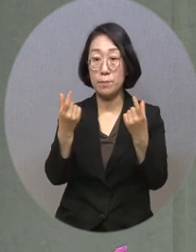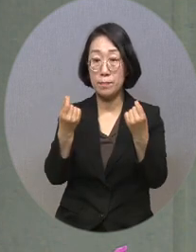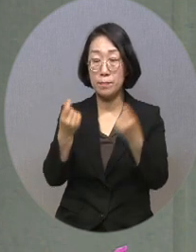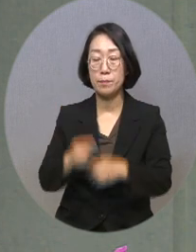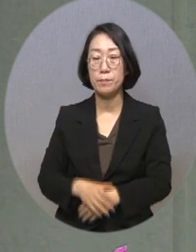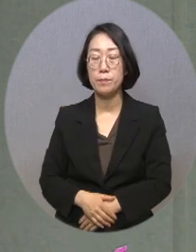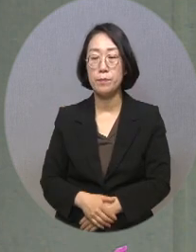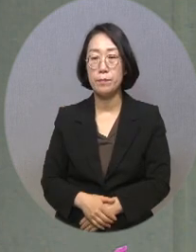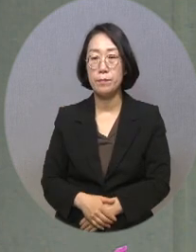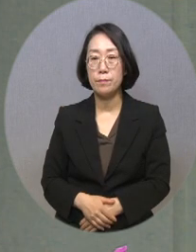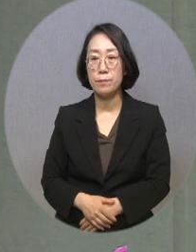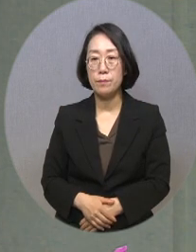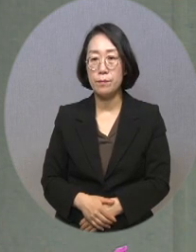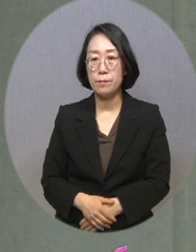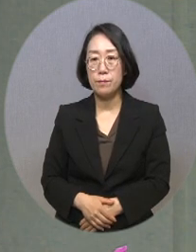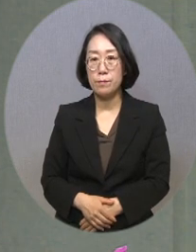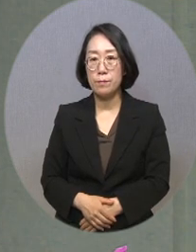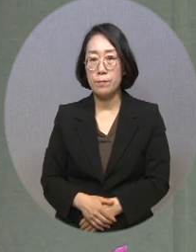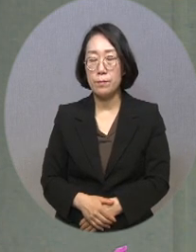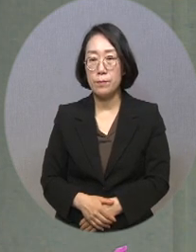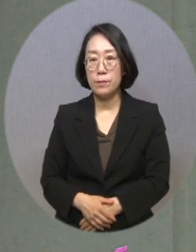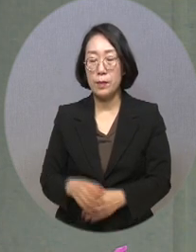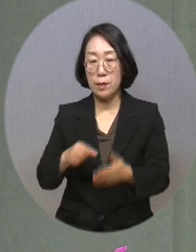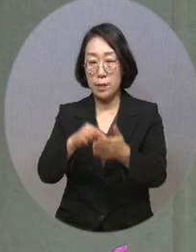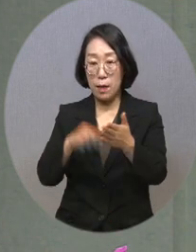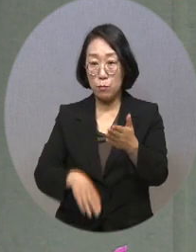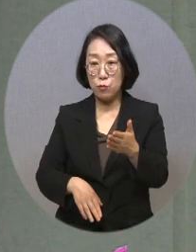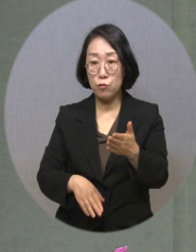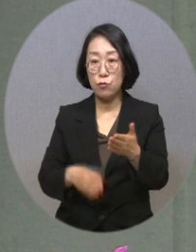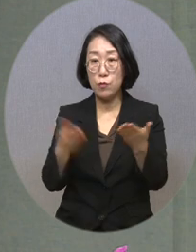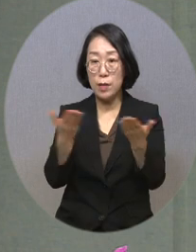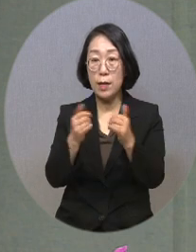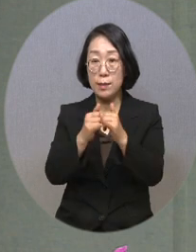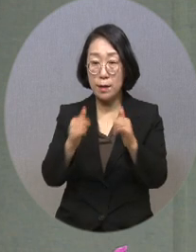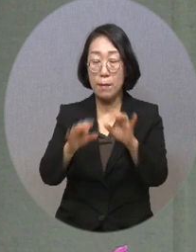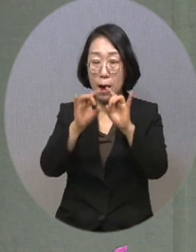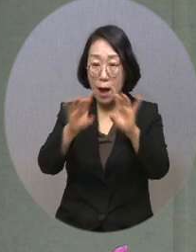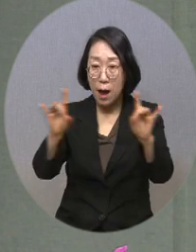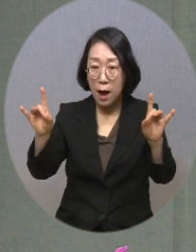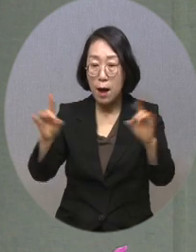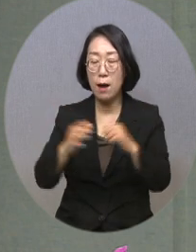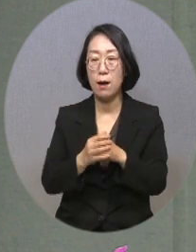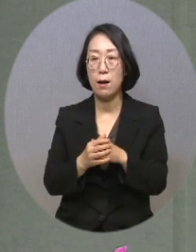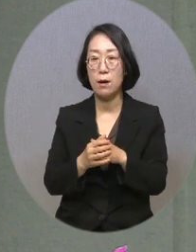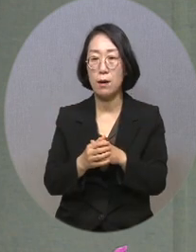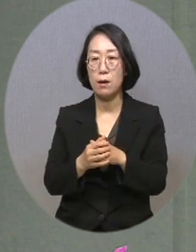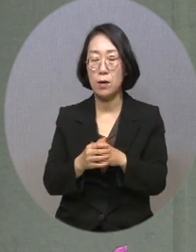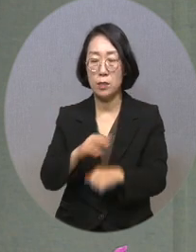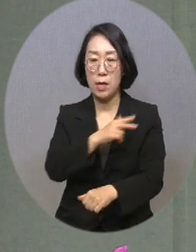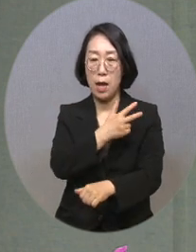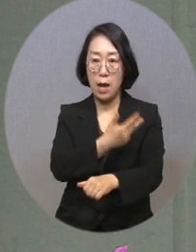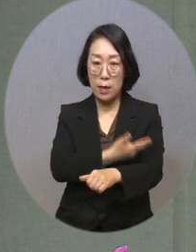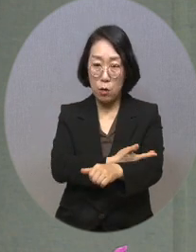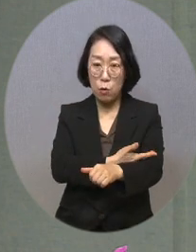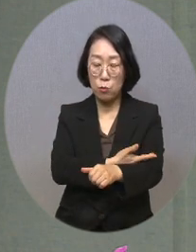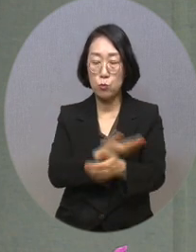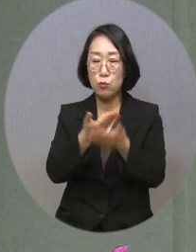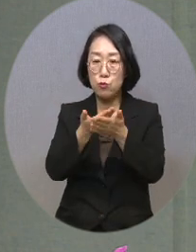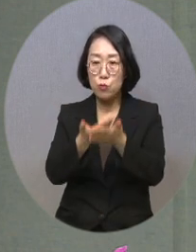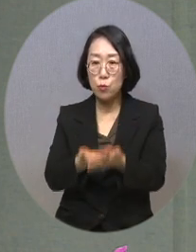네. 그렇기 때문에 세무사 한 분 한 분이 대단한 그 자격도